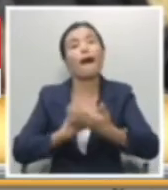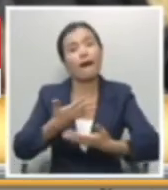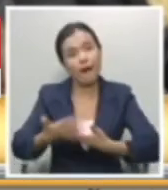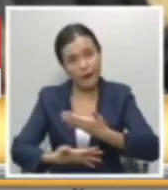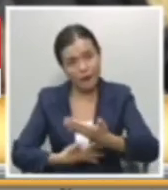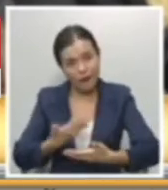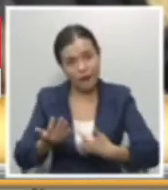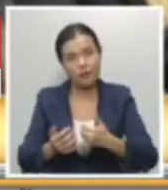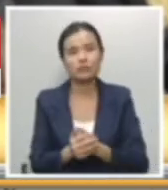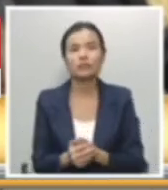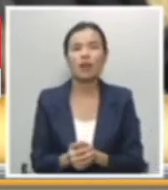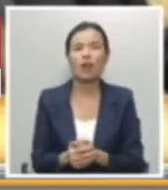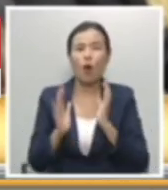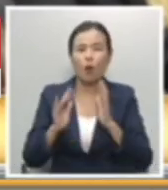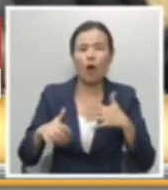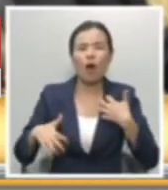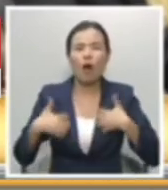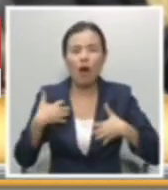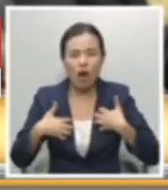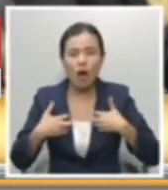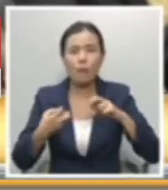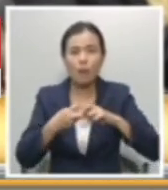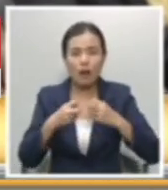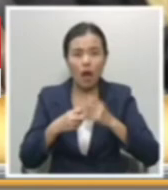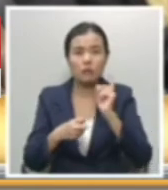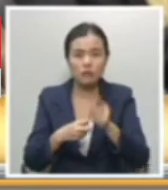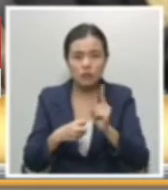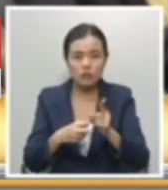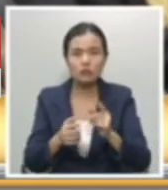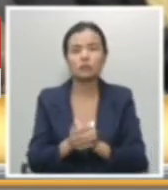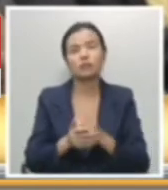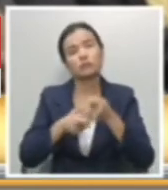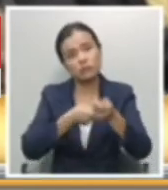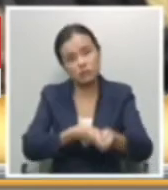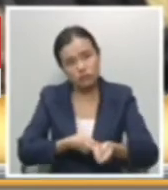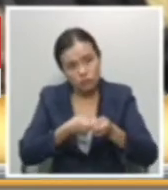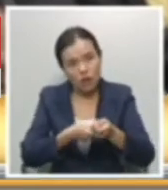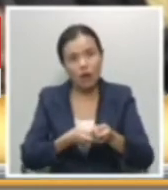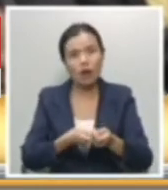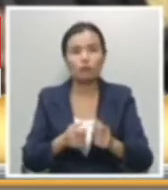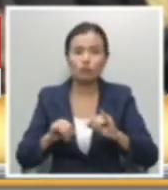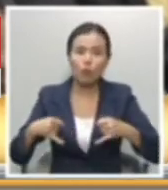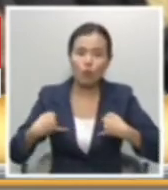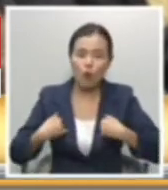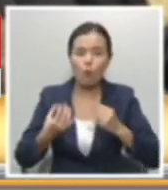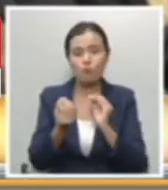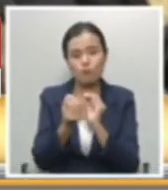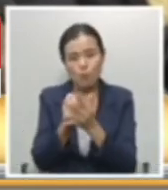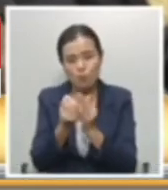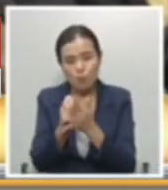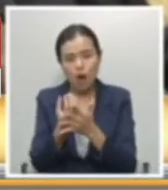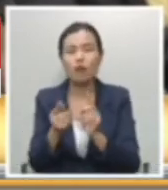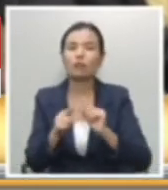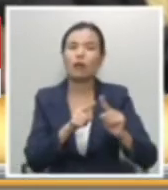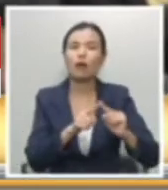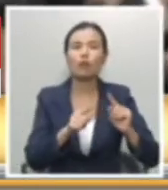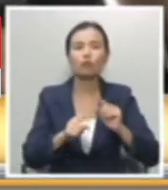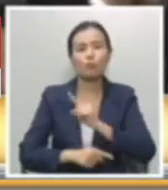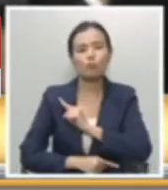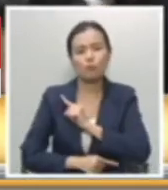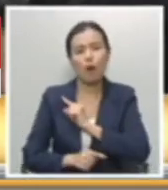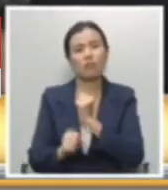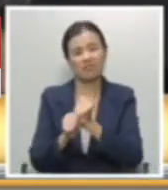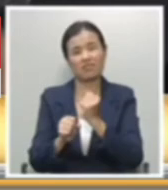และคนที่เดือดร้อนที่สุดก็คือชาวไร่ชาวนาชาวสวน ที่ได้ปฏิบัติภารกิจของตัวเองอยู่ตรง